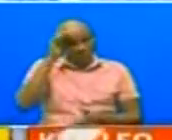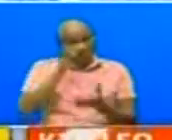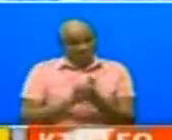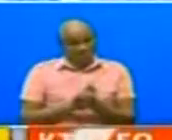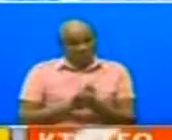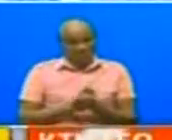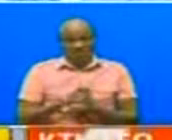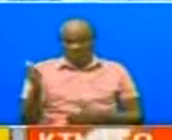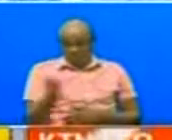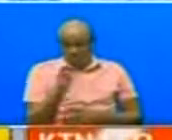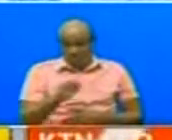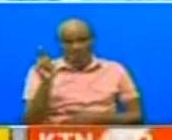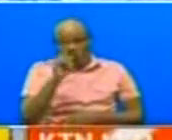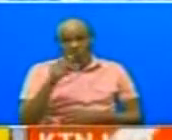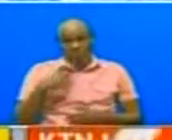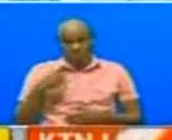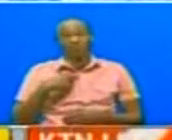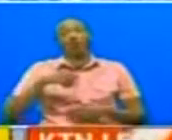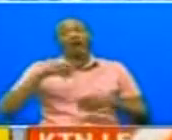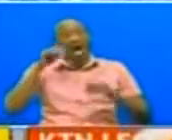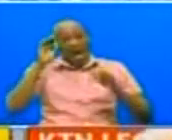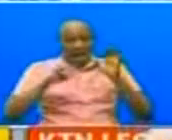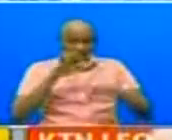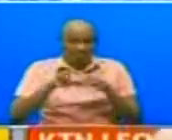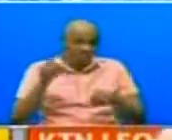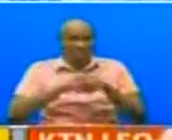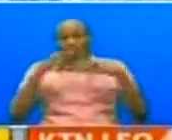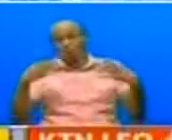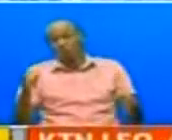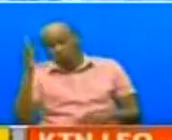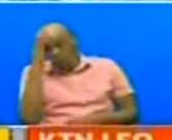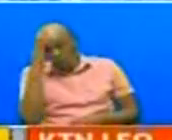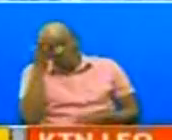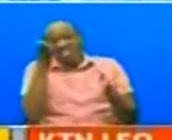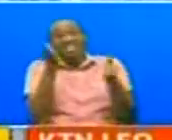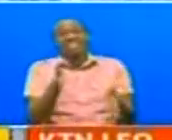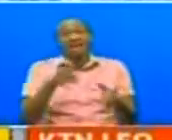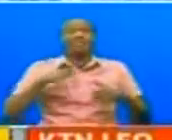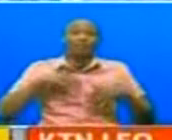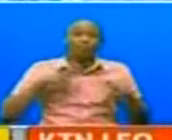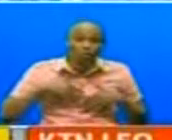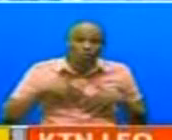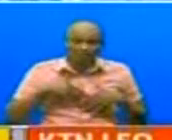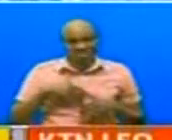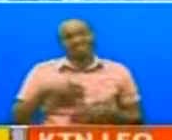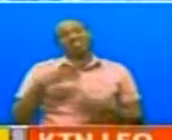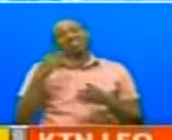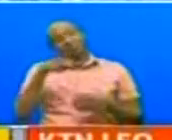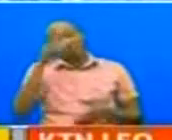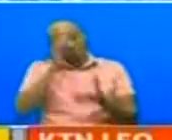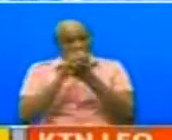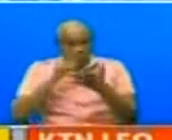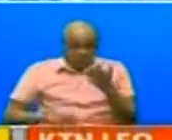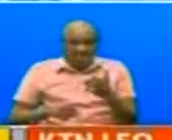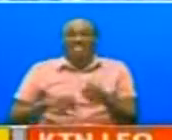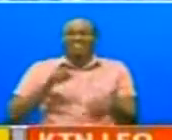kwamba kengele hutumika kumfunga mnyama ili anapopotea atambuliwe, hapa katika jamii ya Wasamburu wanaamini kwamba